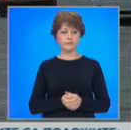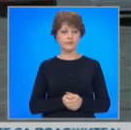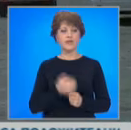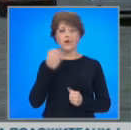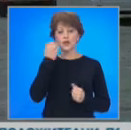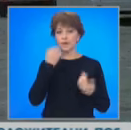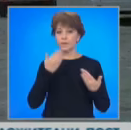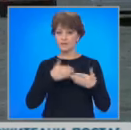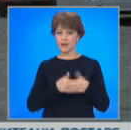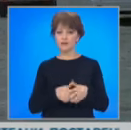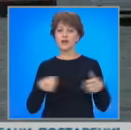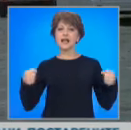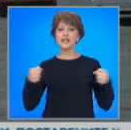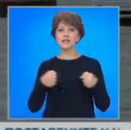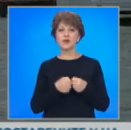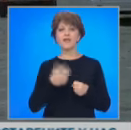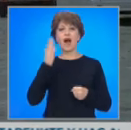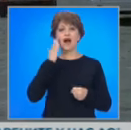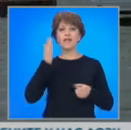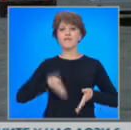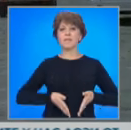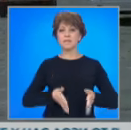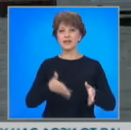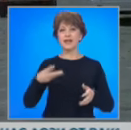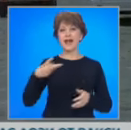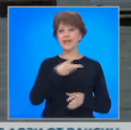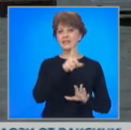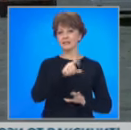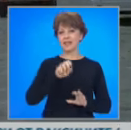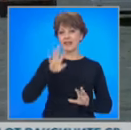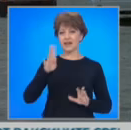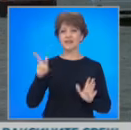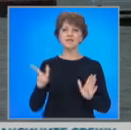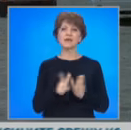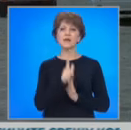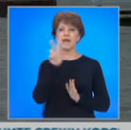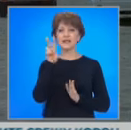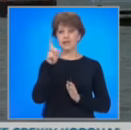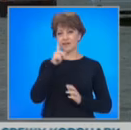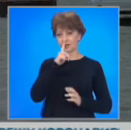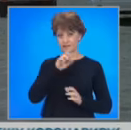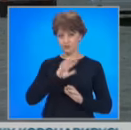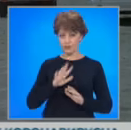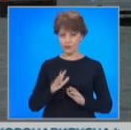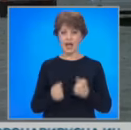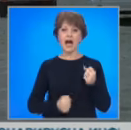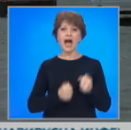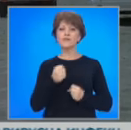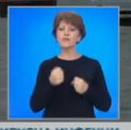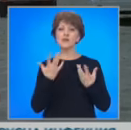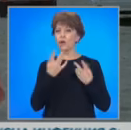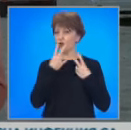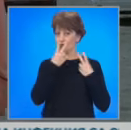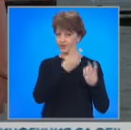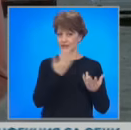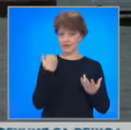Добър вечер. Инцидент става на главен път Е-79 на изхода на Сандански в 17 часа и 20 минути днес. Автобусът, който виждате